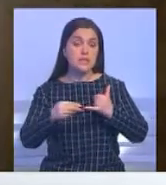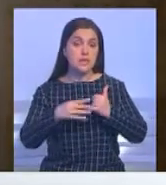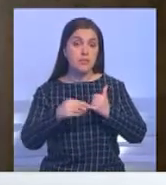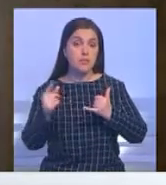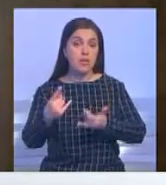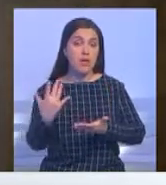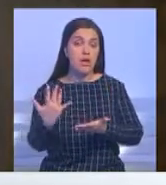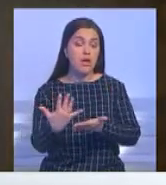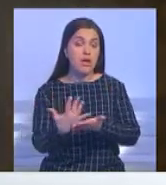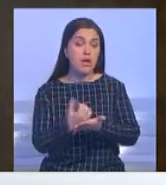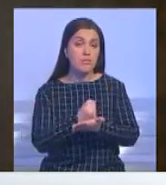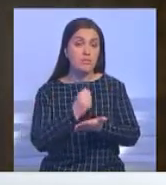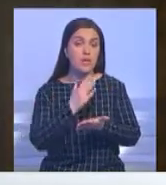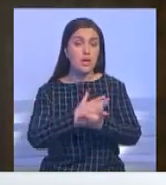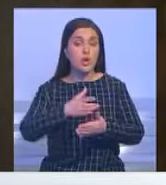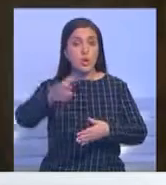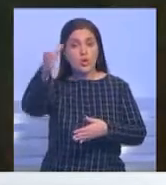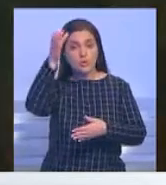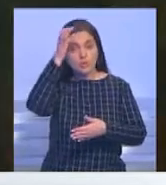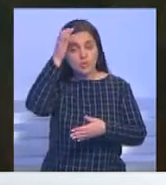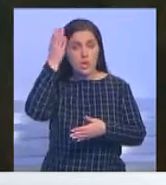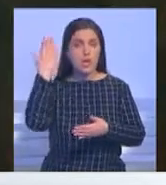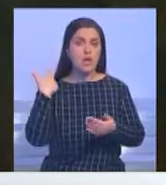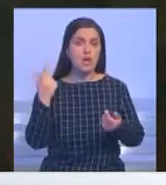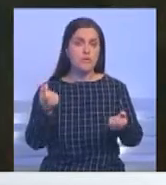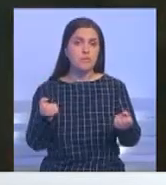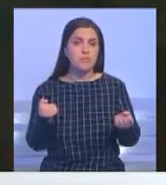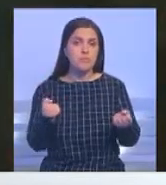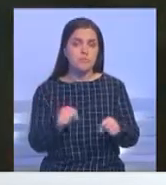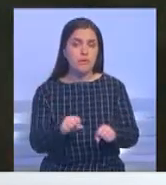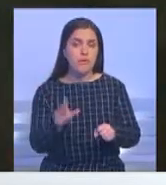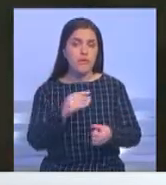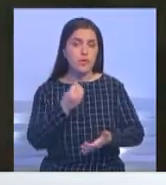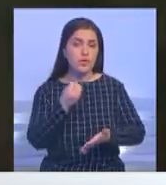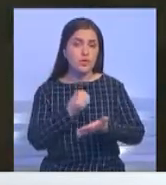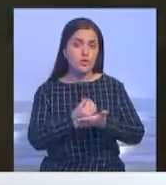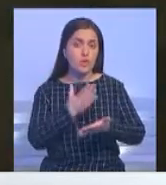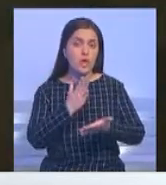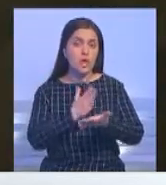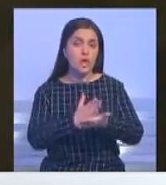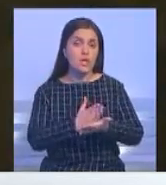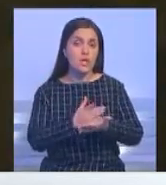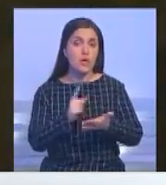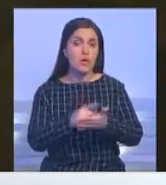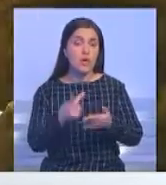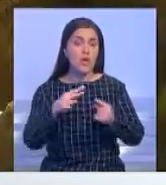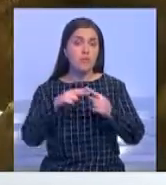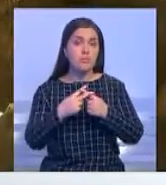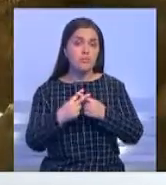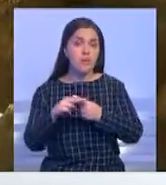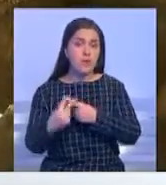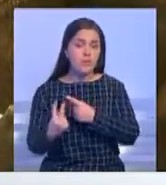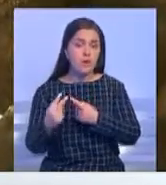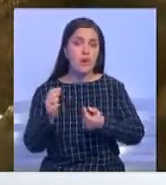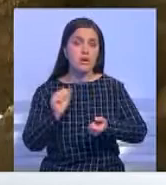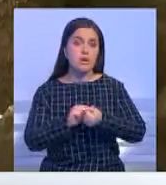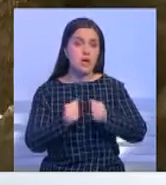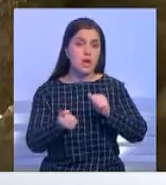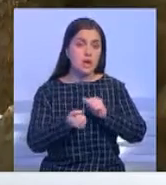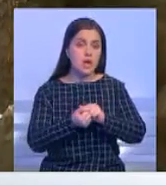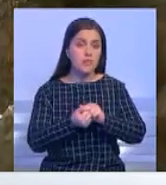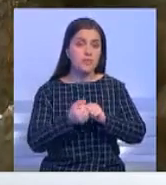совершенно случайно. Некогда она была разграблена, и ничего ценного здесь не осталось. Кроме осколков мрамора, глиняных горшков